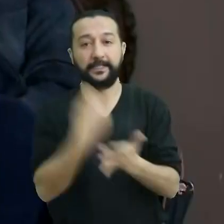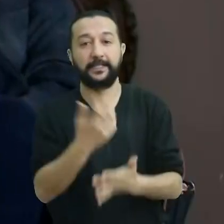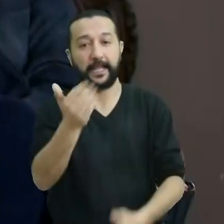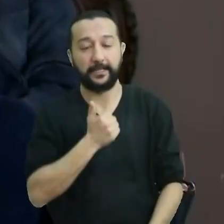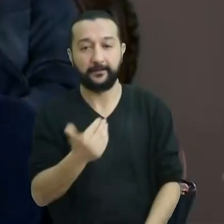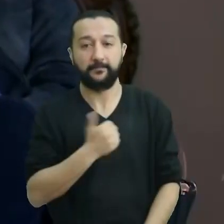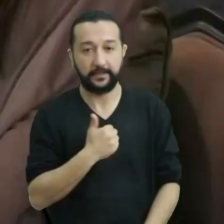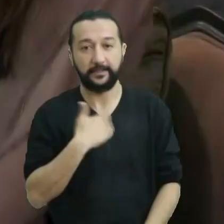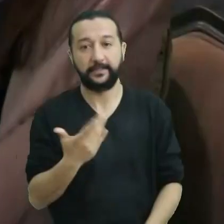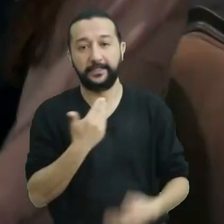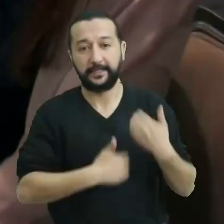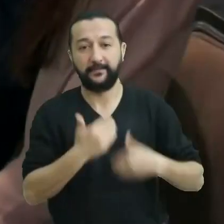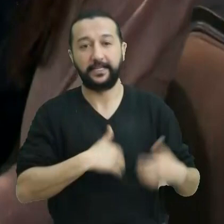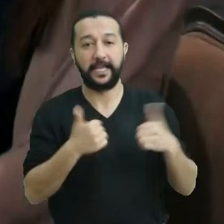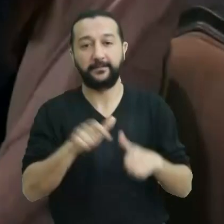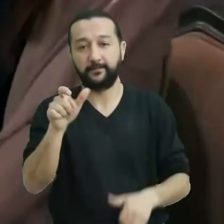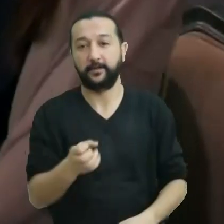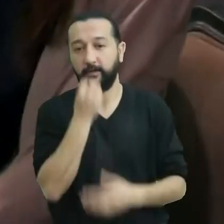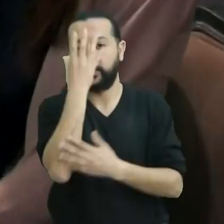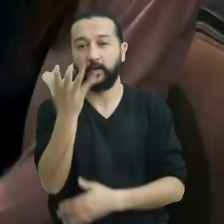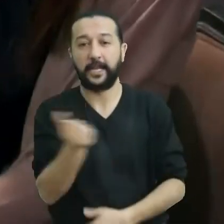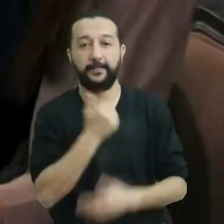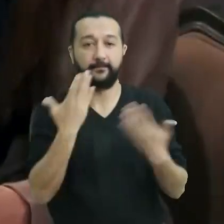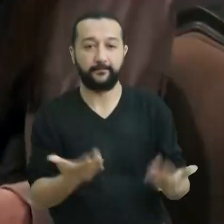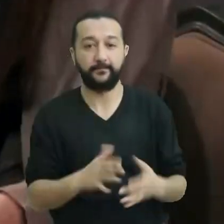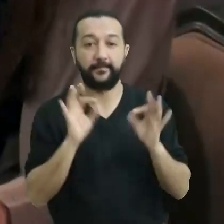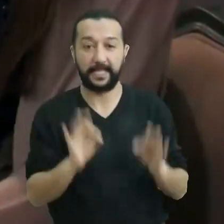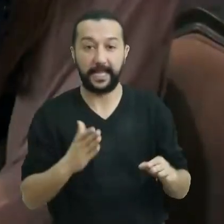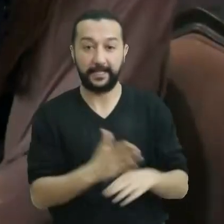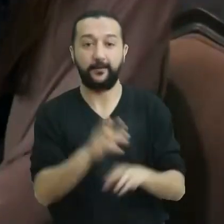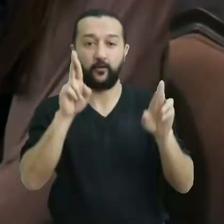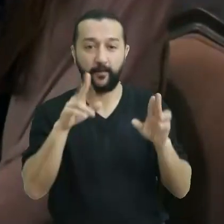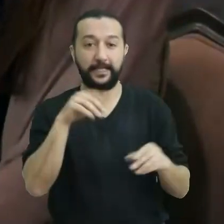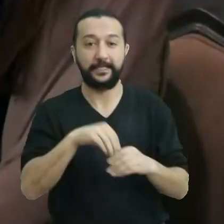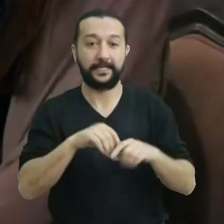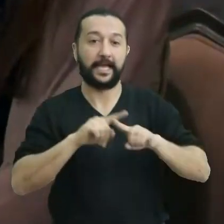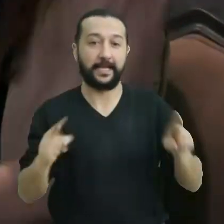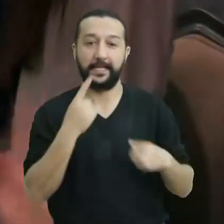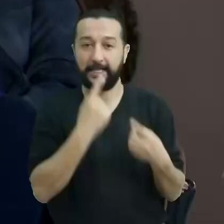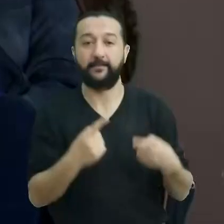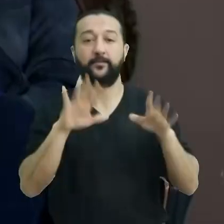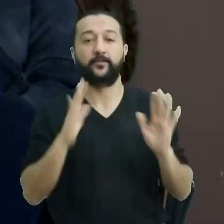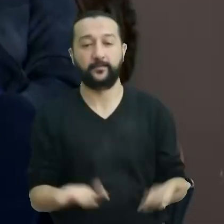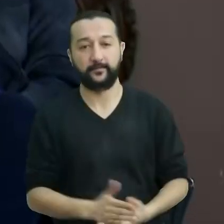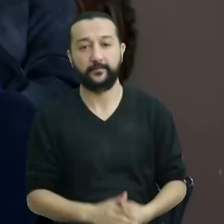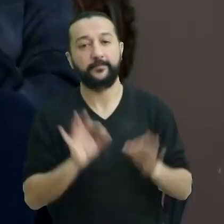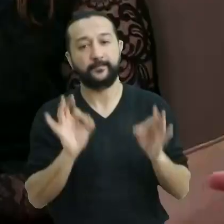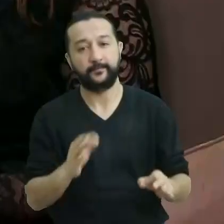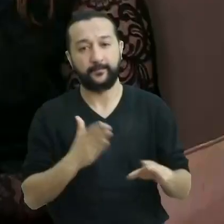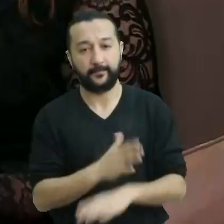Ben sevgili eşime güller aldım. Yani artık romantik şeylere hayır demiyoruz.